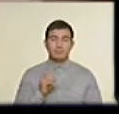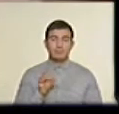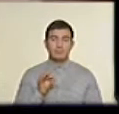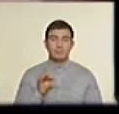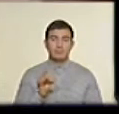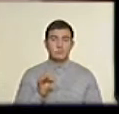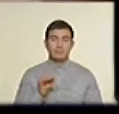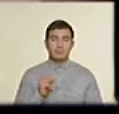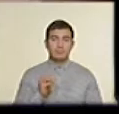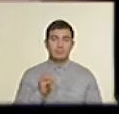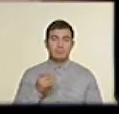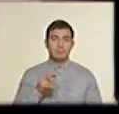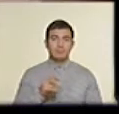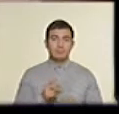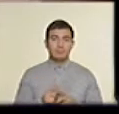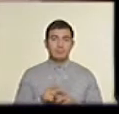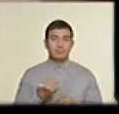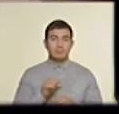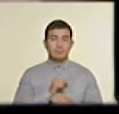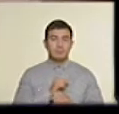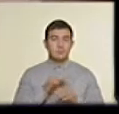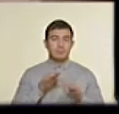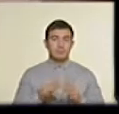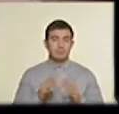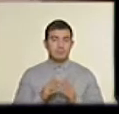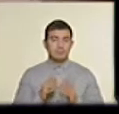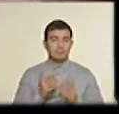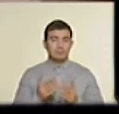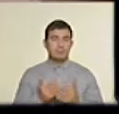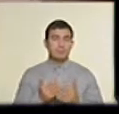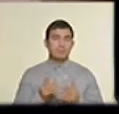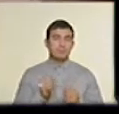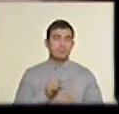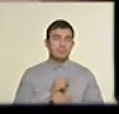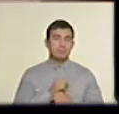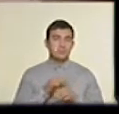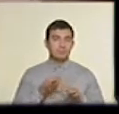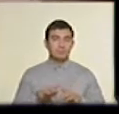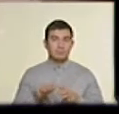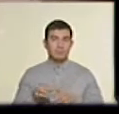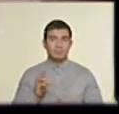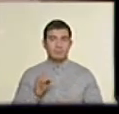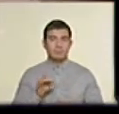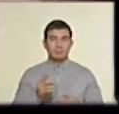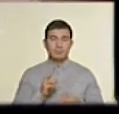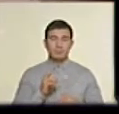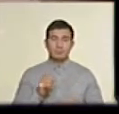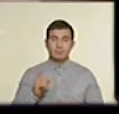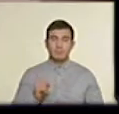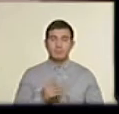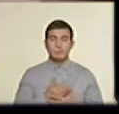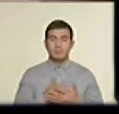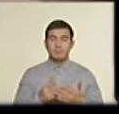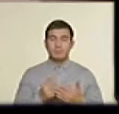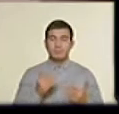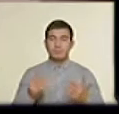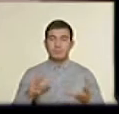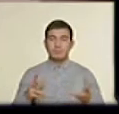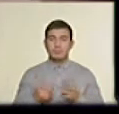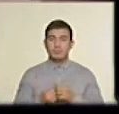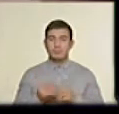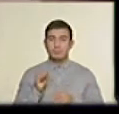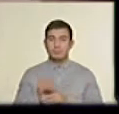tarkibiga mehmonxonalar, dam olish uylari, sanatoriyalar, tur bazalar, turistik transport va boshqalarini